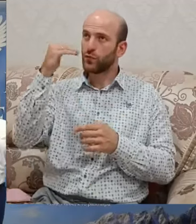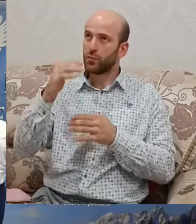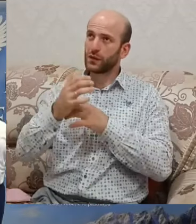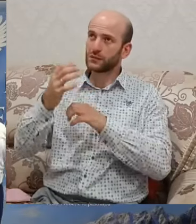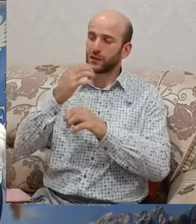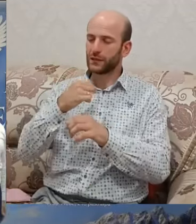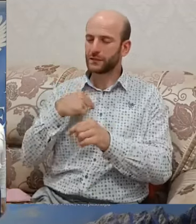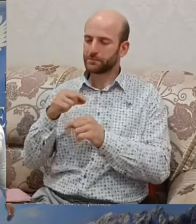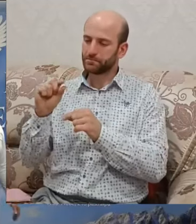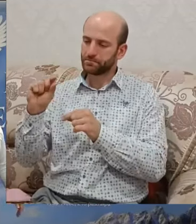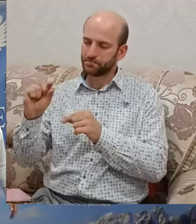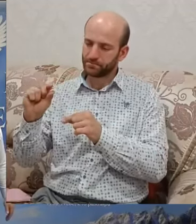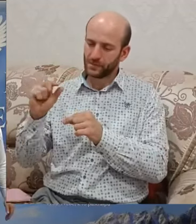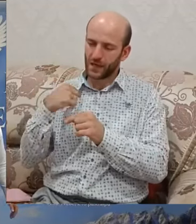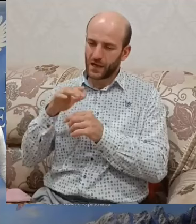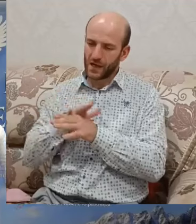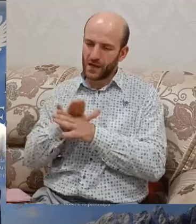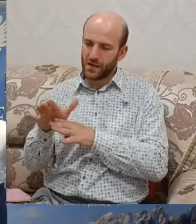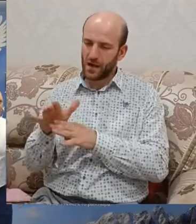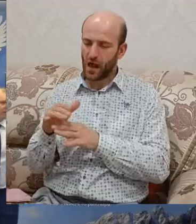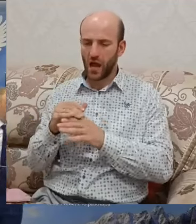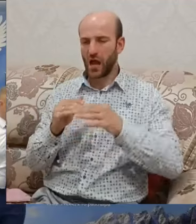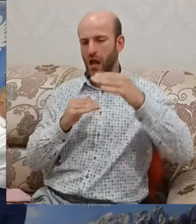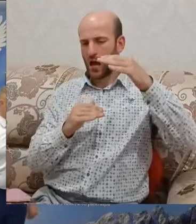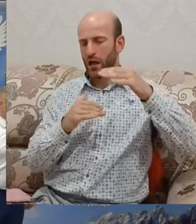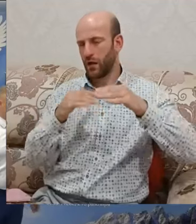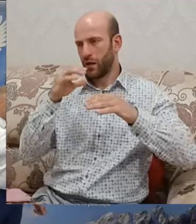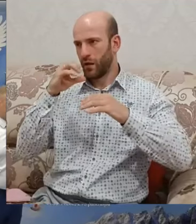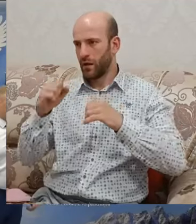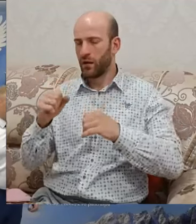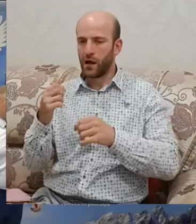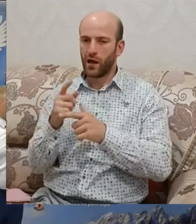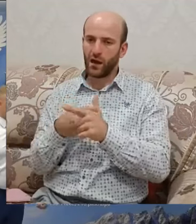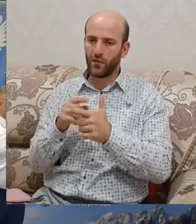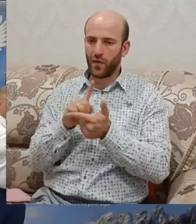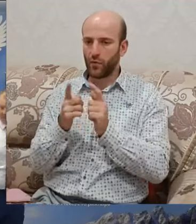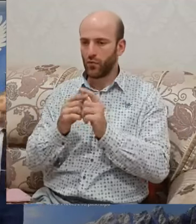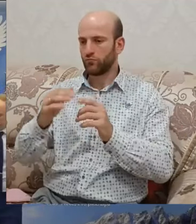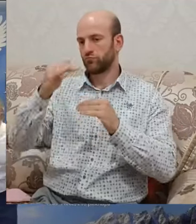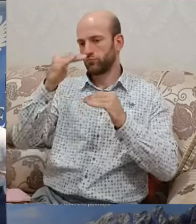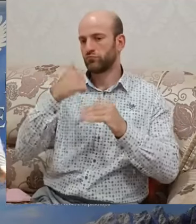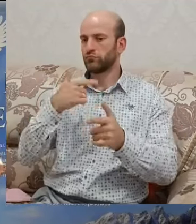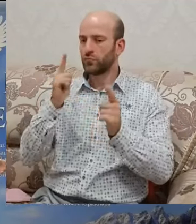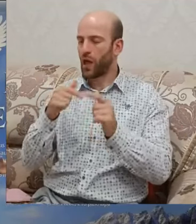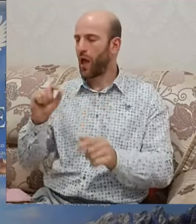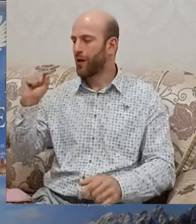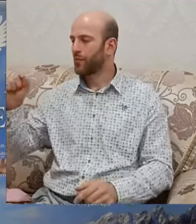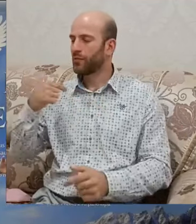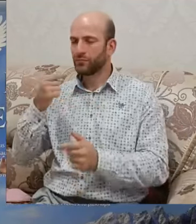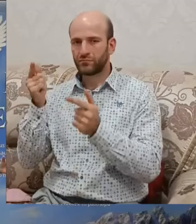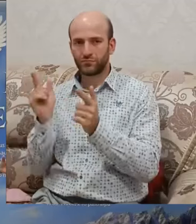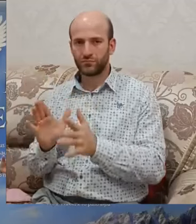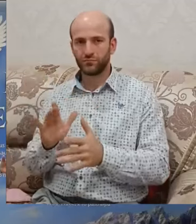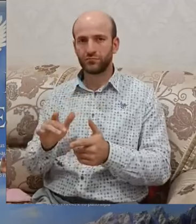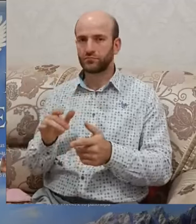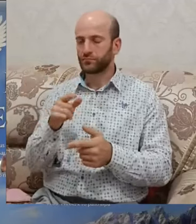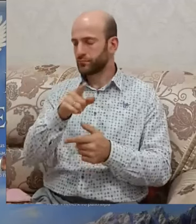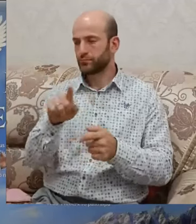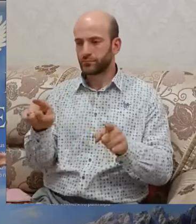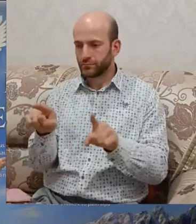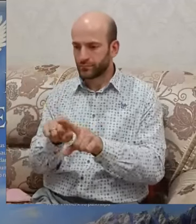visų gyvenime. Оно должно выразиться в жизни всех нас. Atrodo paprastas dalykas. Кажется простая вещь. Mes neatsisakėm paukojimų. Мы не